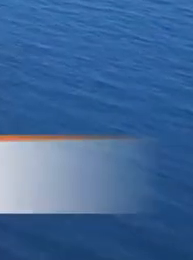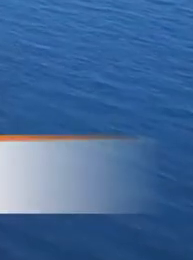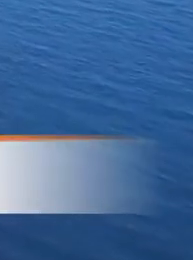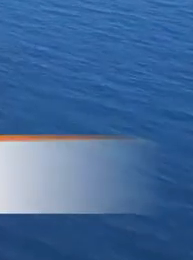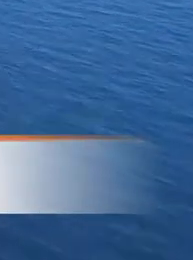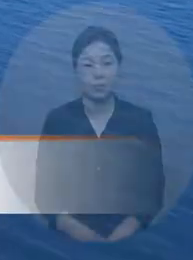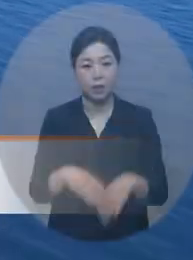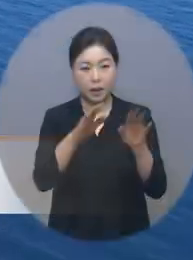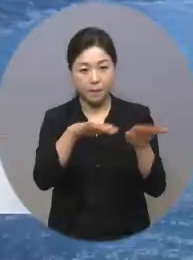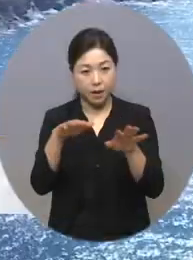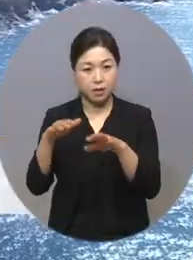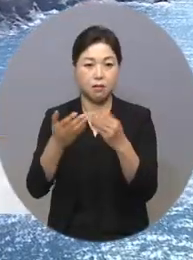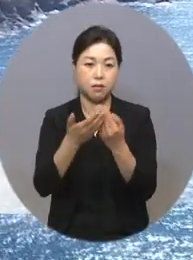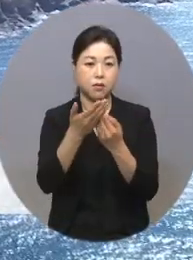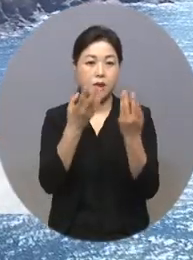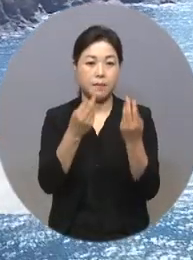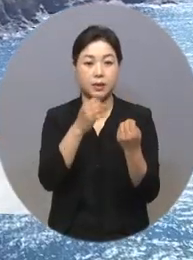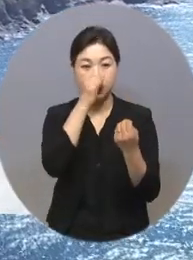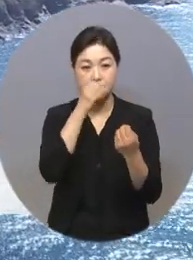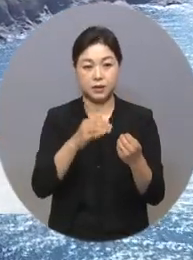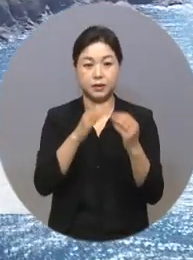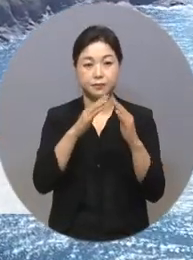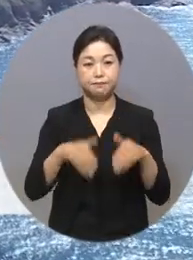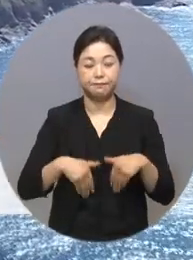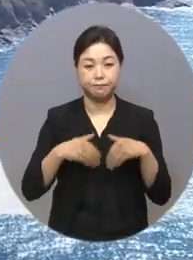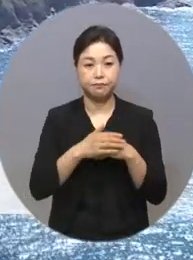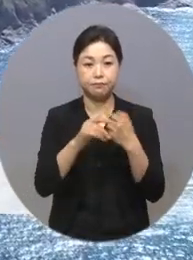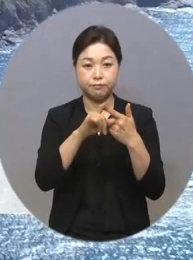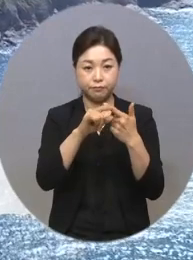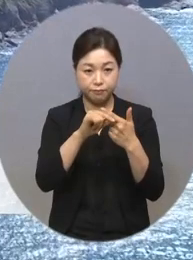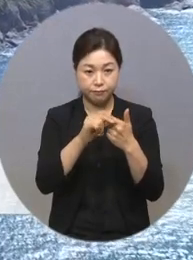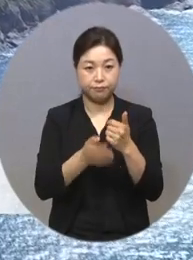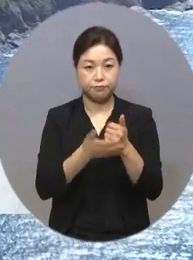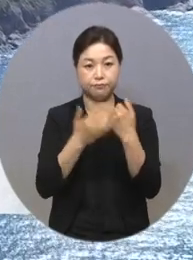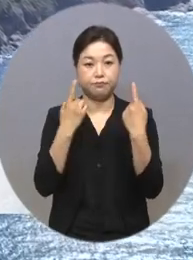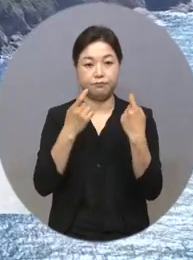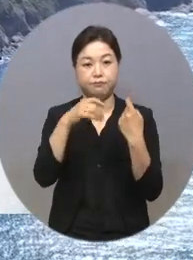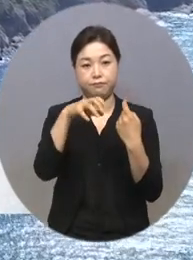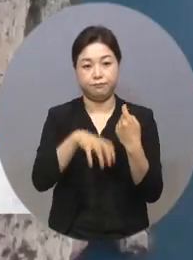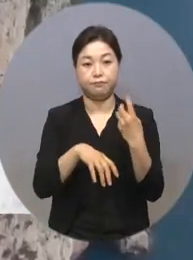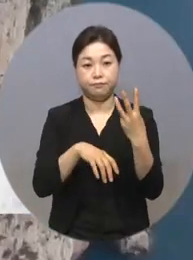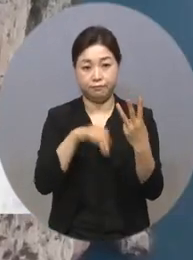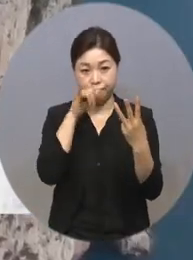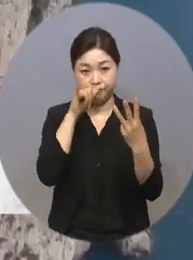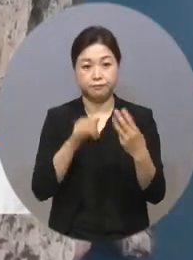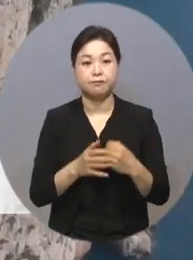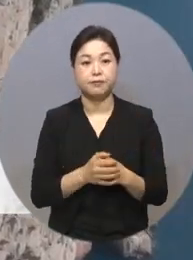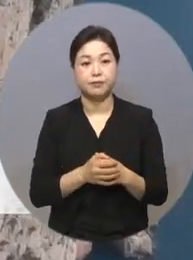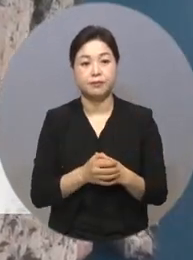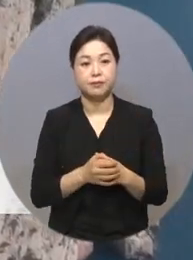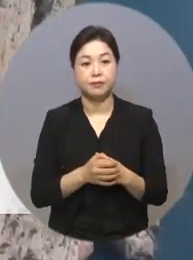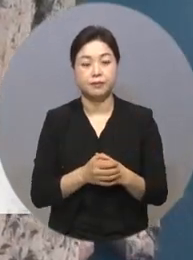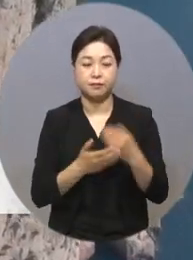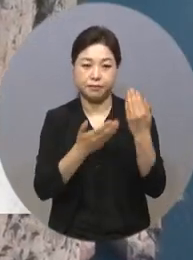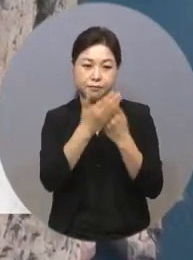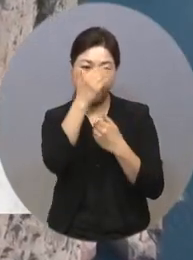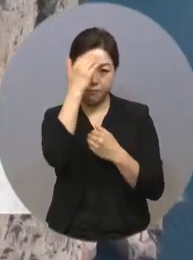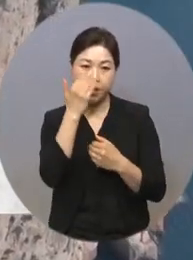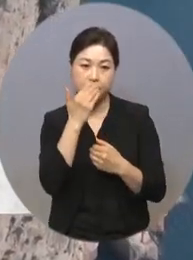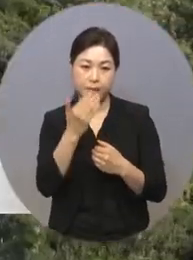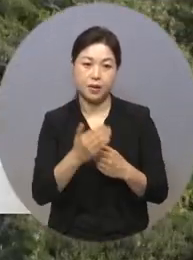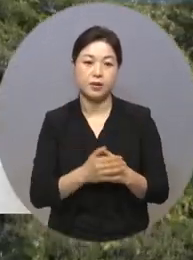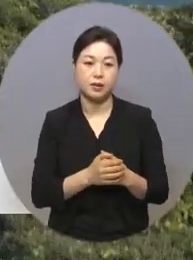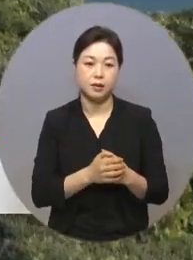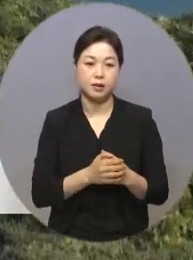해양 관광 자원이 풍부한 전라남도가 6월 추천 관광지 세 곳을 선정했습니다. 다도해의 풍광을 만끽할 수